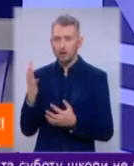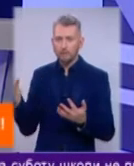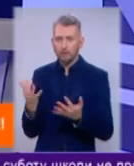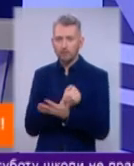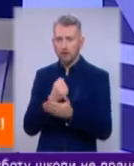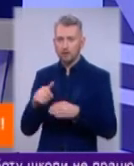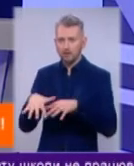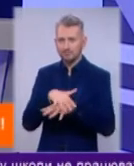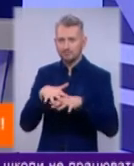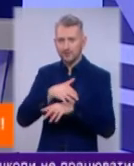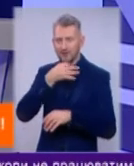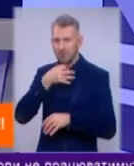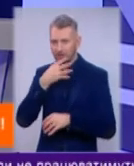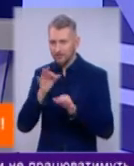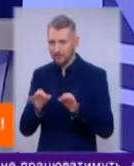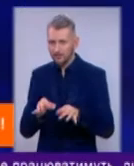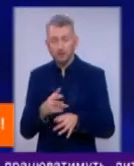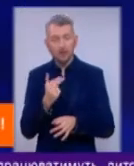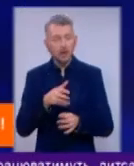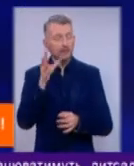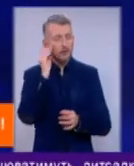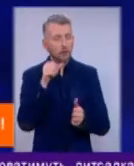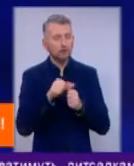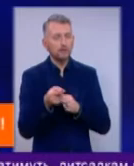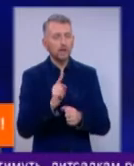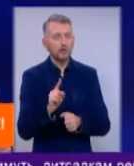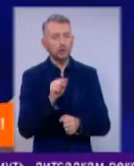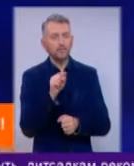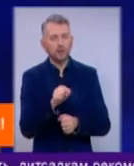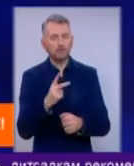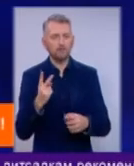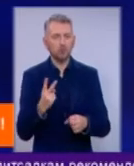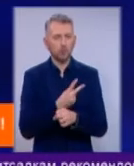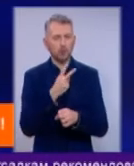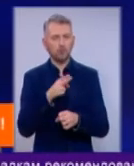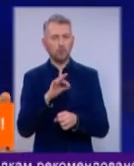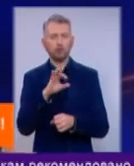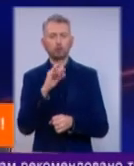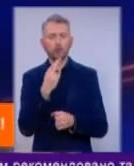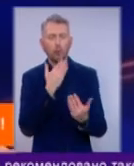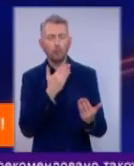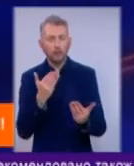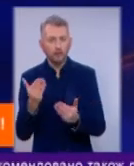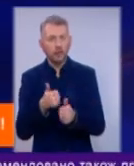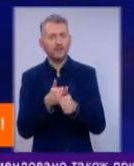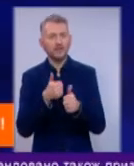завоювання електоральних симпатій, так? Так, зважаючи особливо на те, що він вдруге по соцопитуванням, знову ж таки,